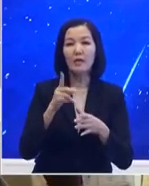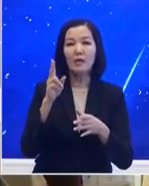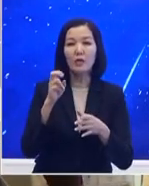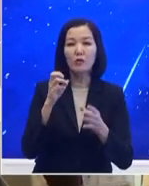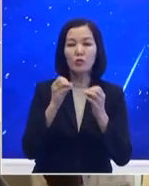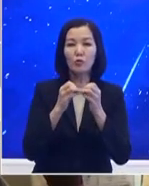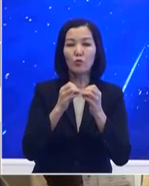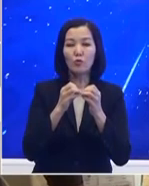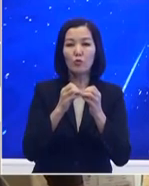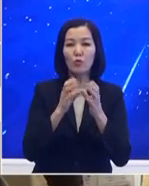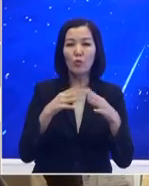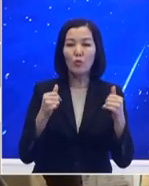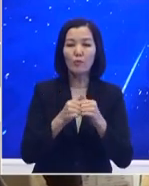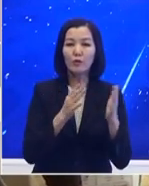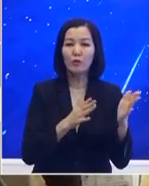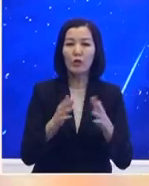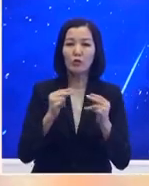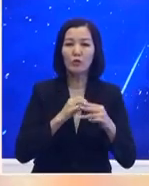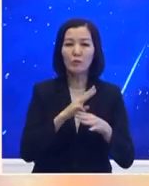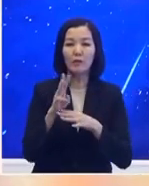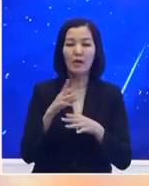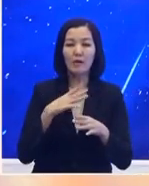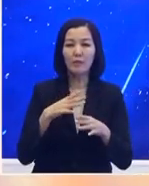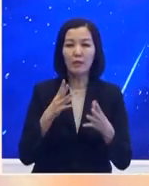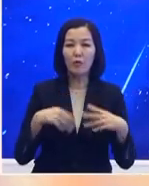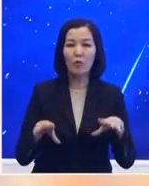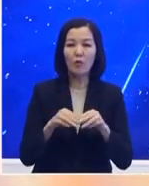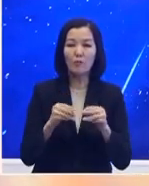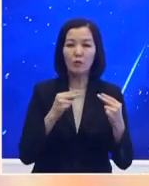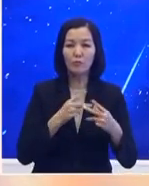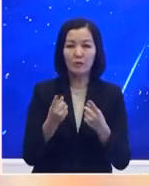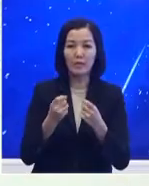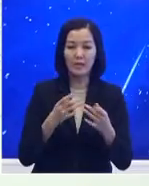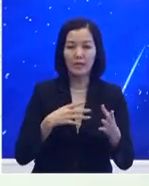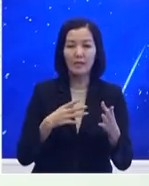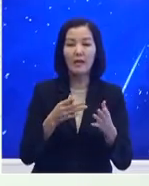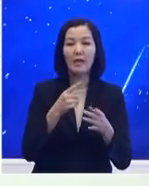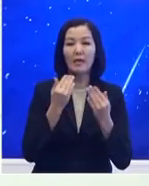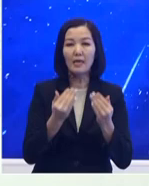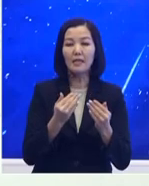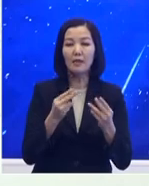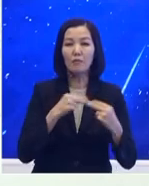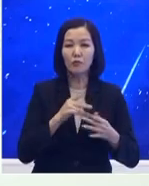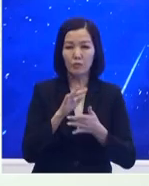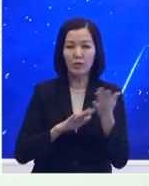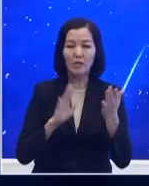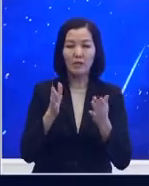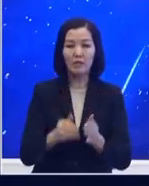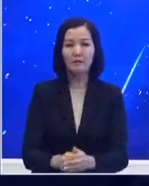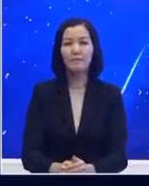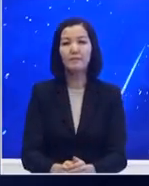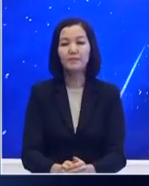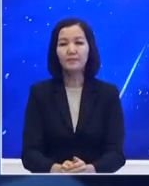отбасы мүшесі тұрақты жұмыспен қамтылды. Оның дені қоғамдық жұмыстарға тартылған. Мамандардың айтуынша, бұл жұмыс әлі де жалғаспақ.